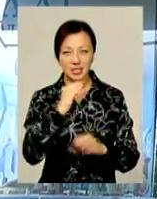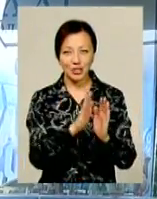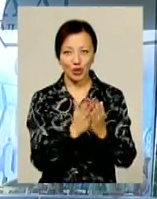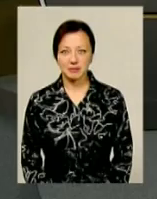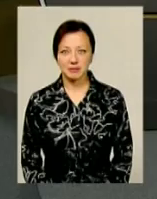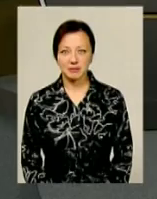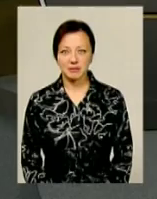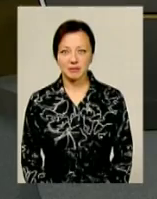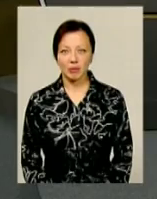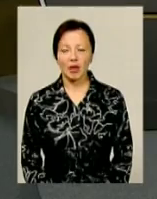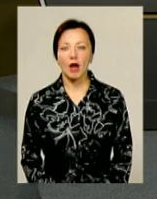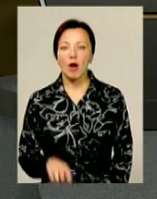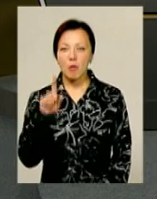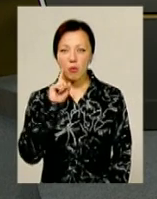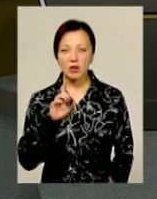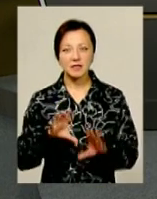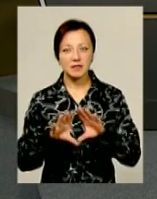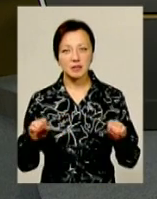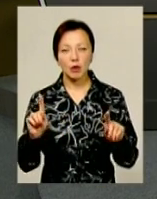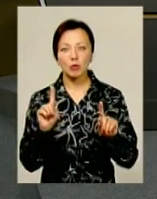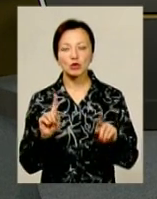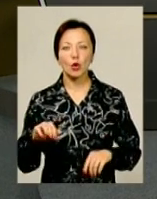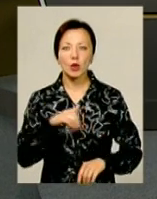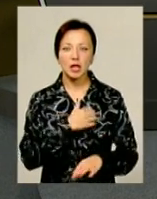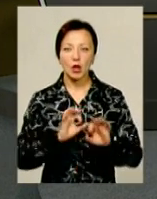книжок. Поки що це все, про що хотіли